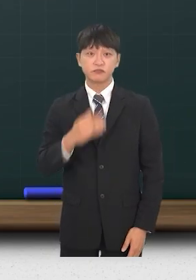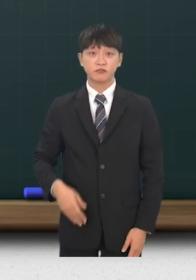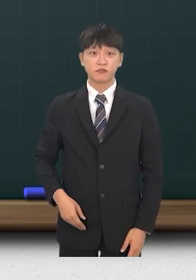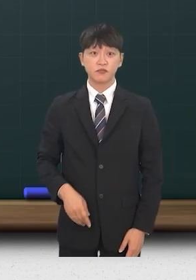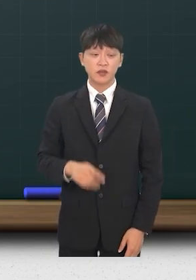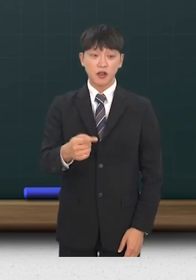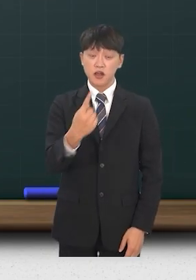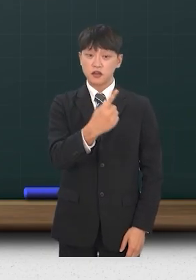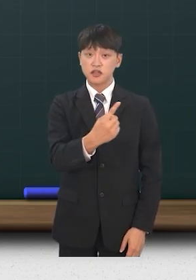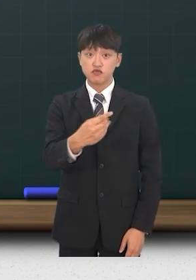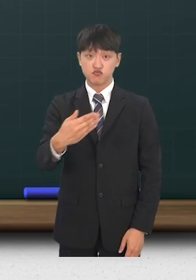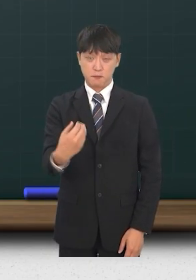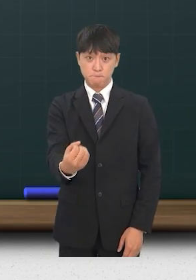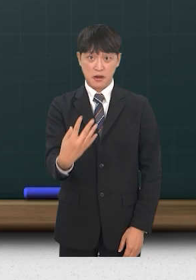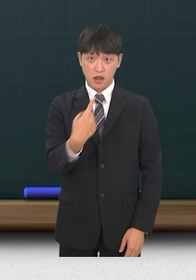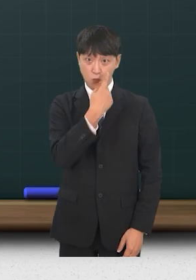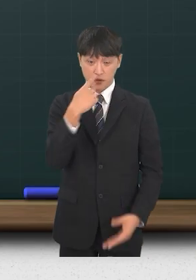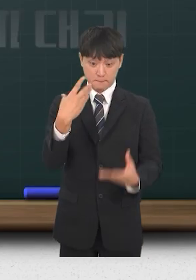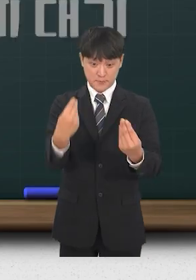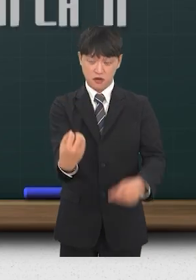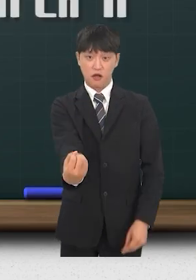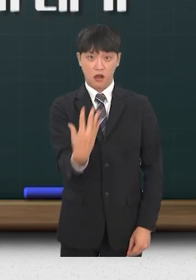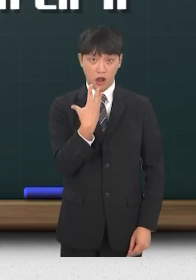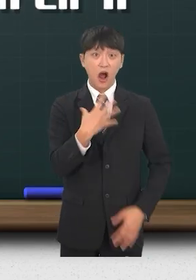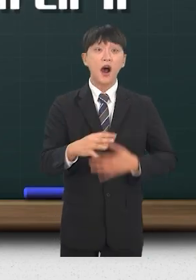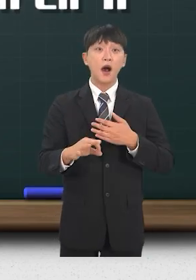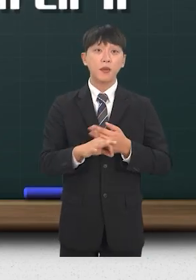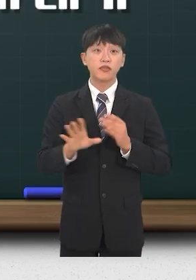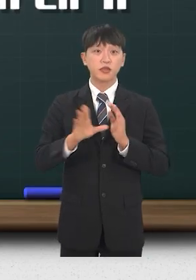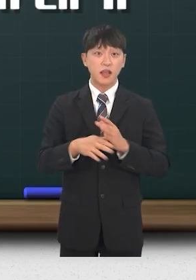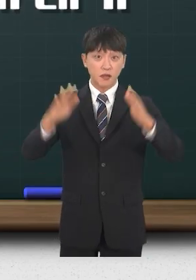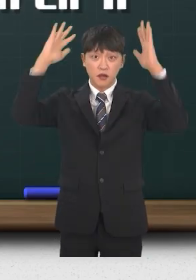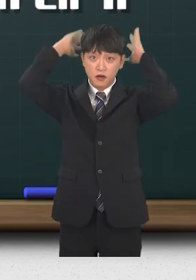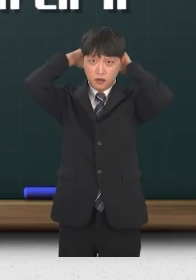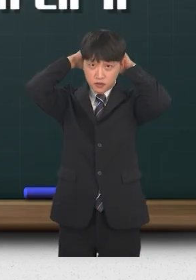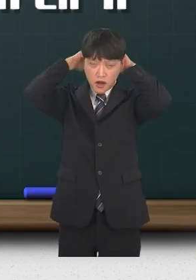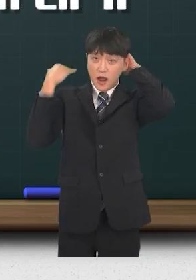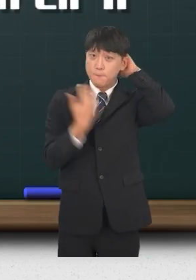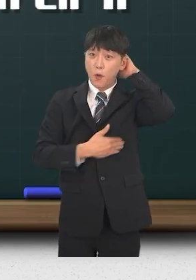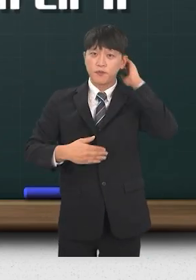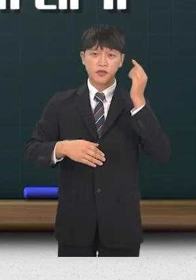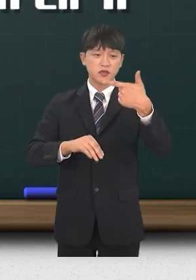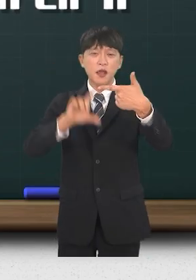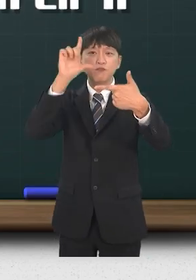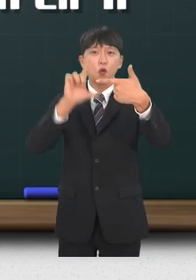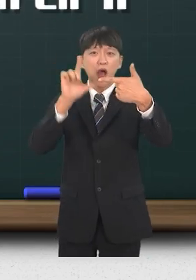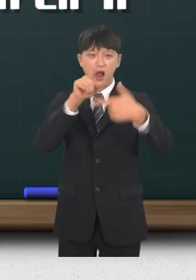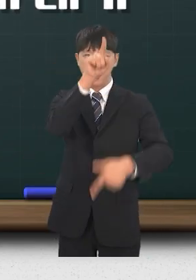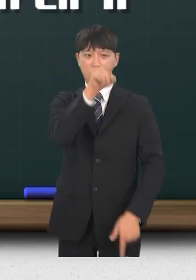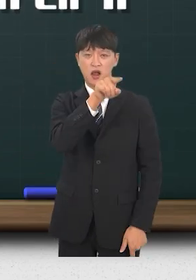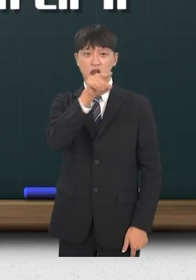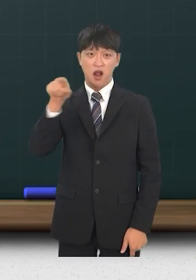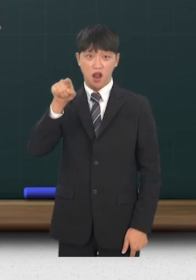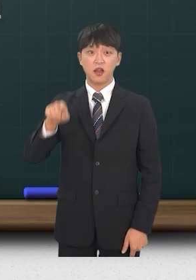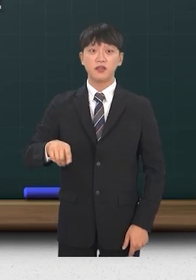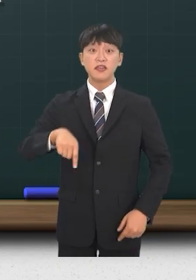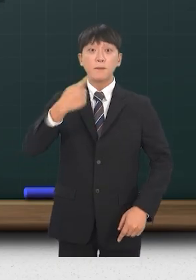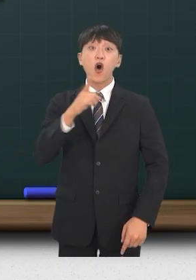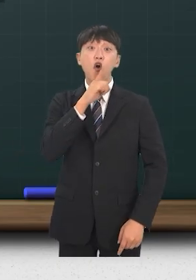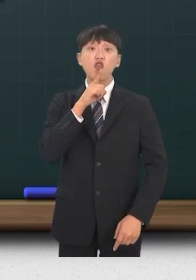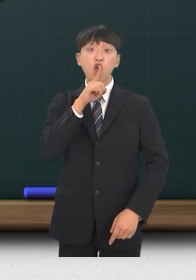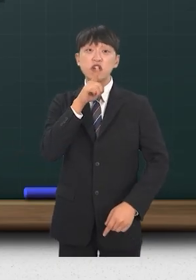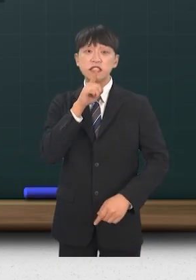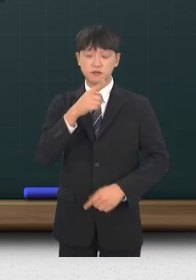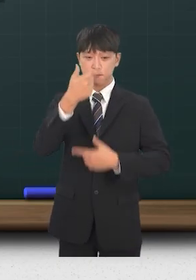건물에 해당하는 경우에만 사용할 수 있는데요. 먼저 에어매트의 공기가 완전히 충전될 때까지 기다립니다.